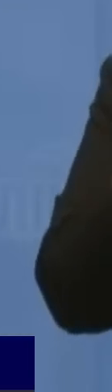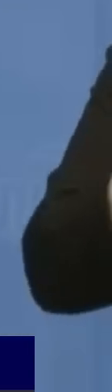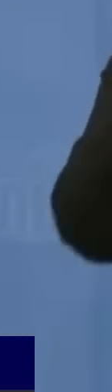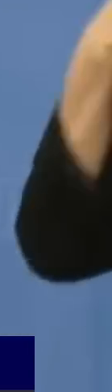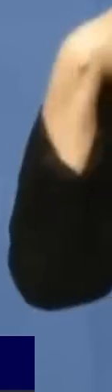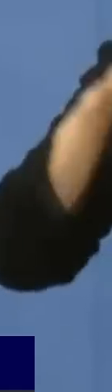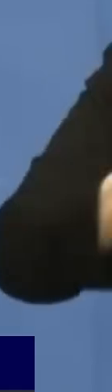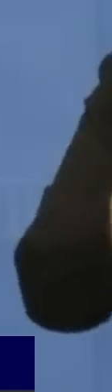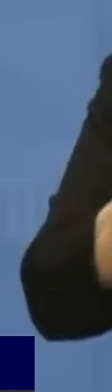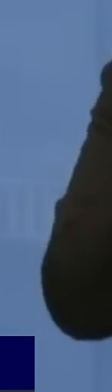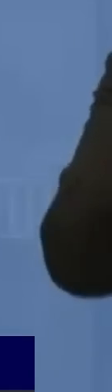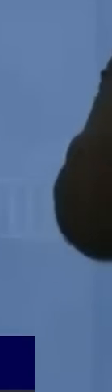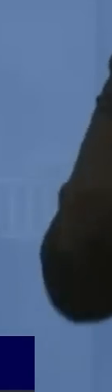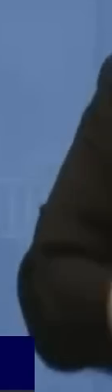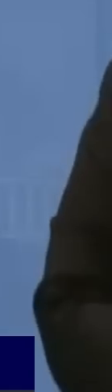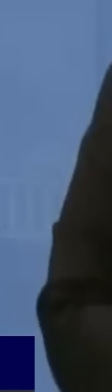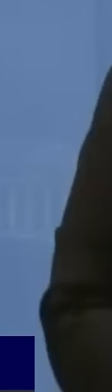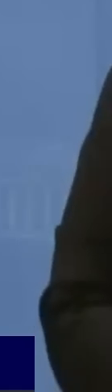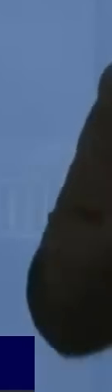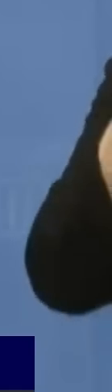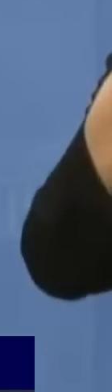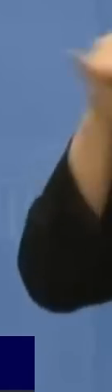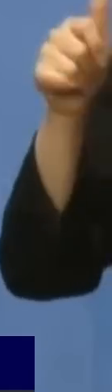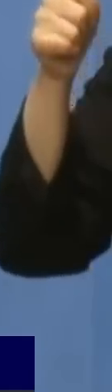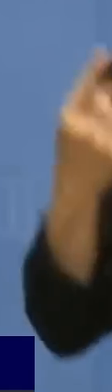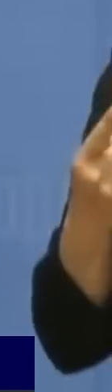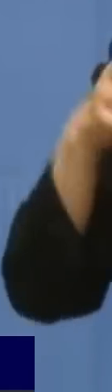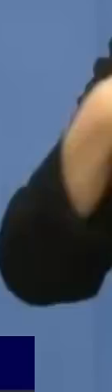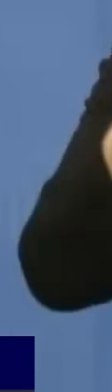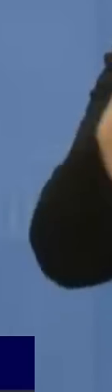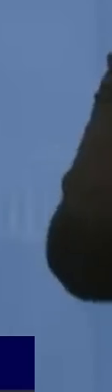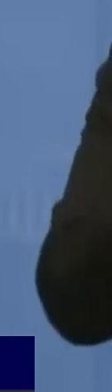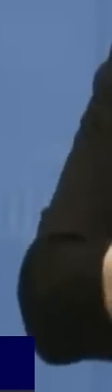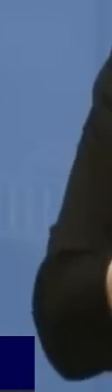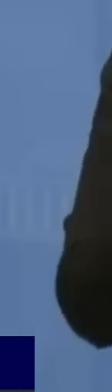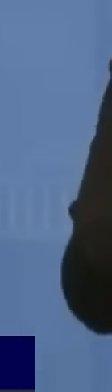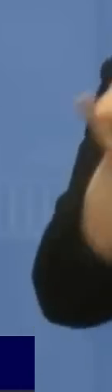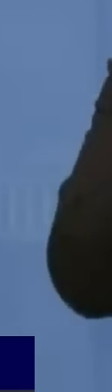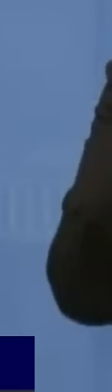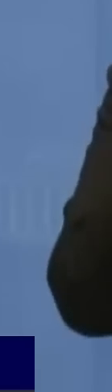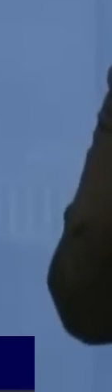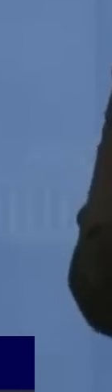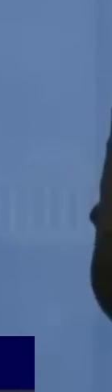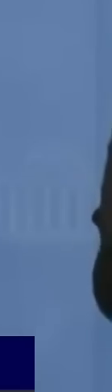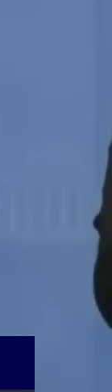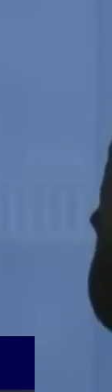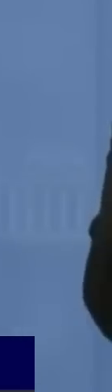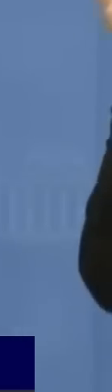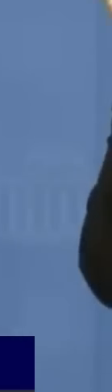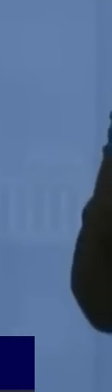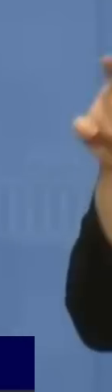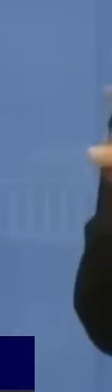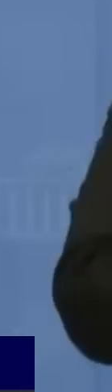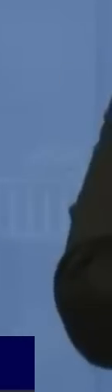가격입니다 김태호 국가안보실 1차장이 도청 파문과 관련 어떤 경우에도 신뢰와